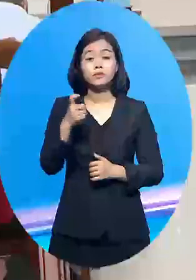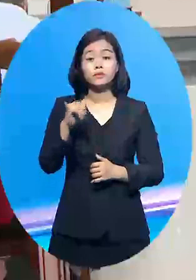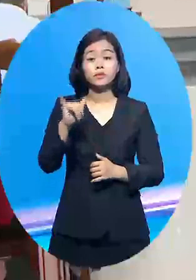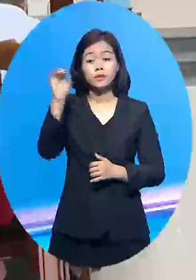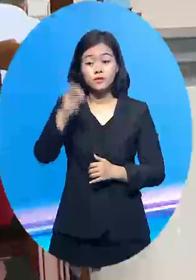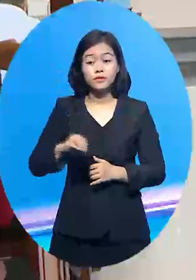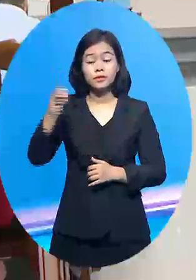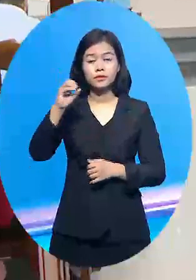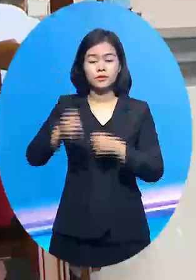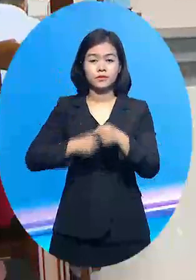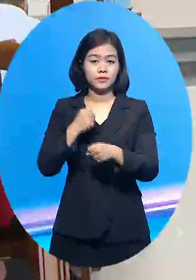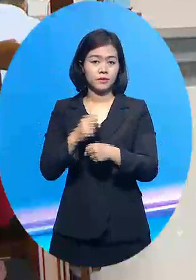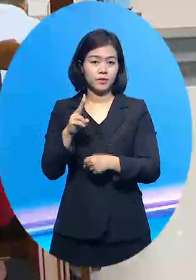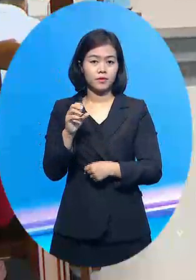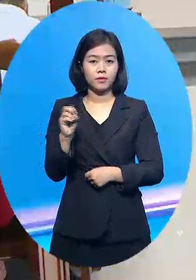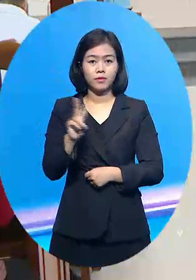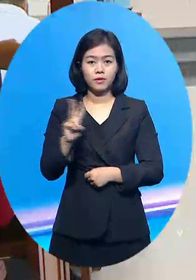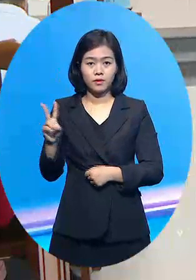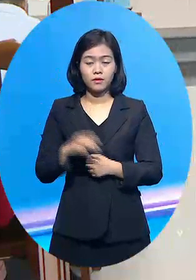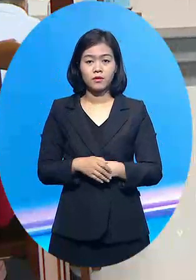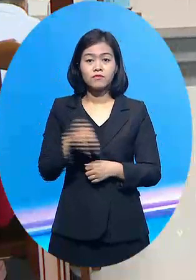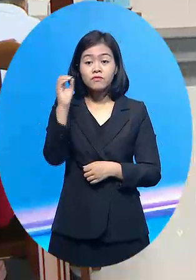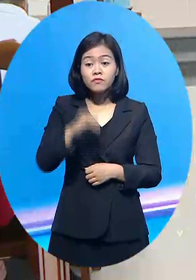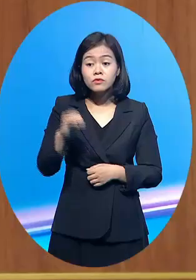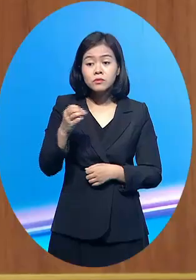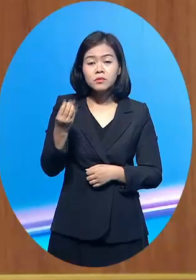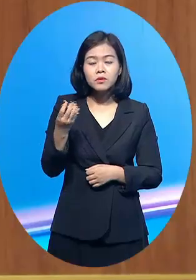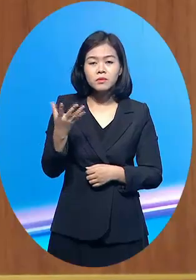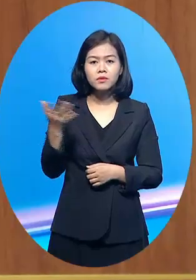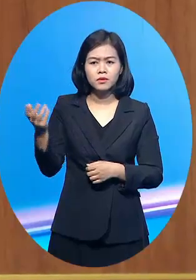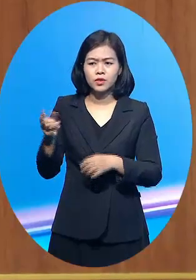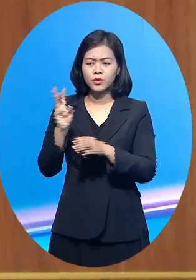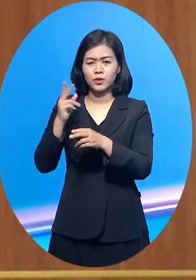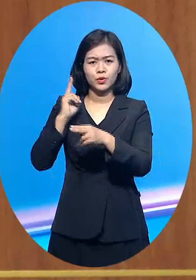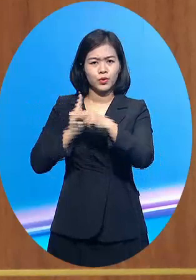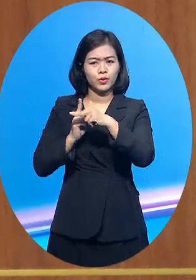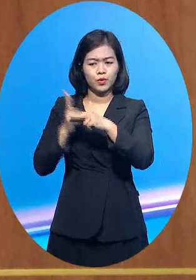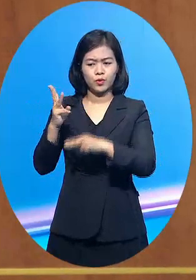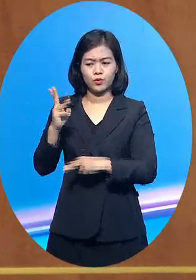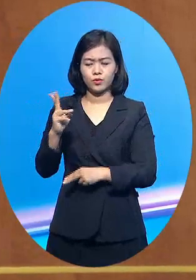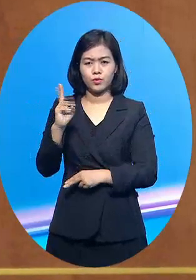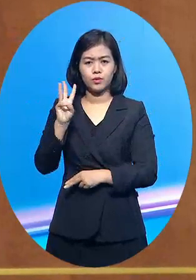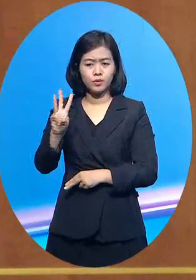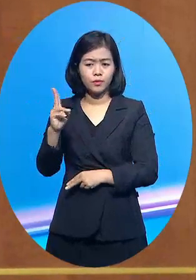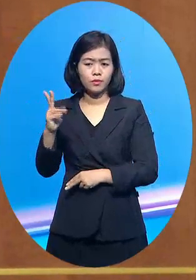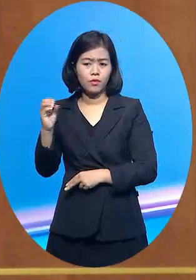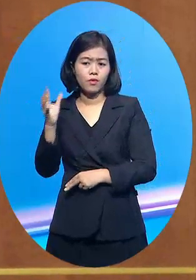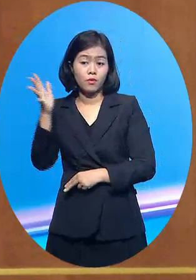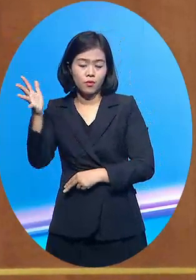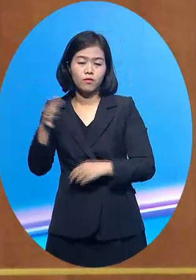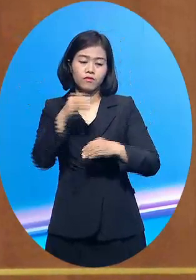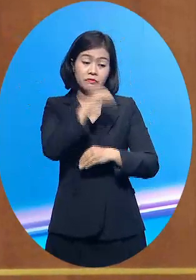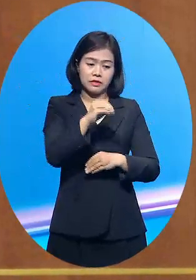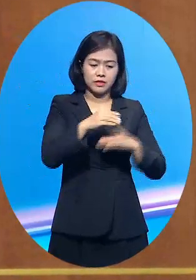tổng đàn năm 2022. Tỷ lệ này đã vượt xa tỷ lệ tiêm phòng tối thiểu 70% do WHO khuyến nghị ở các khu vực có nguy